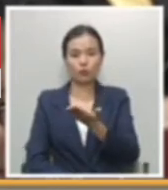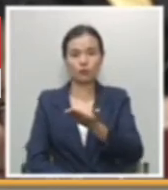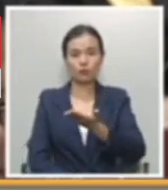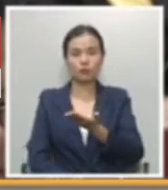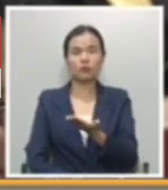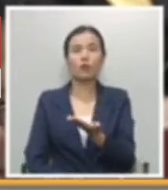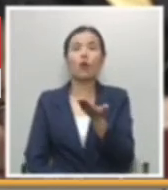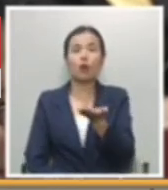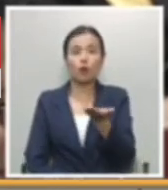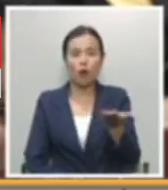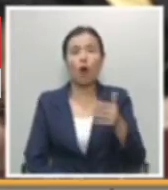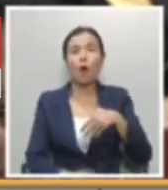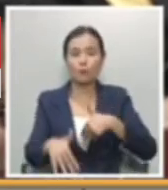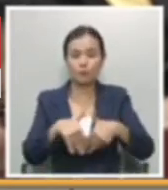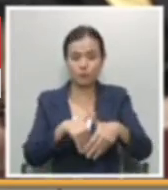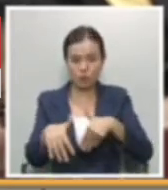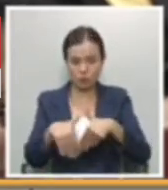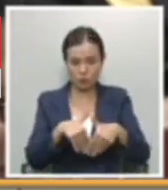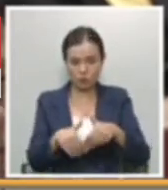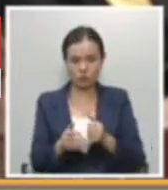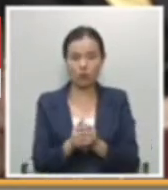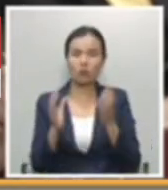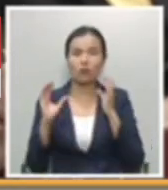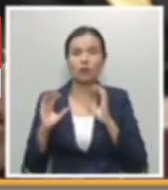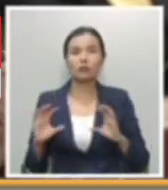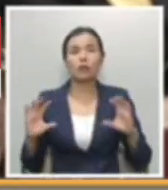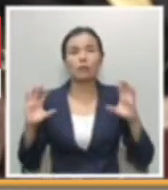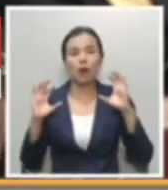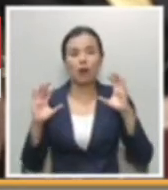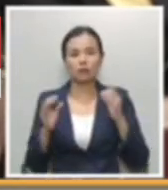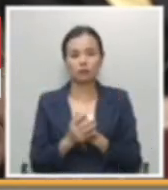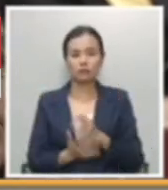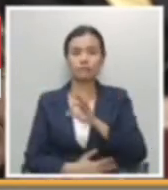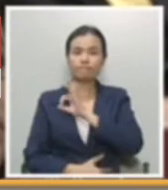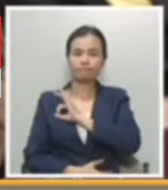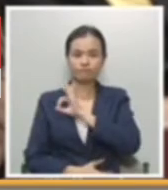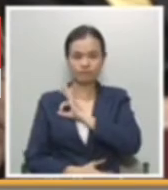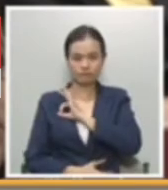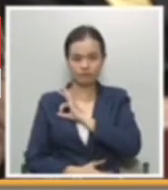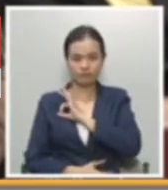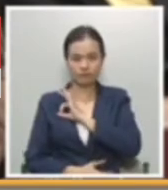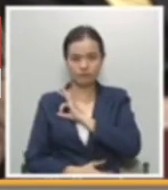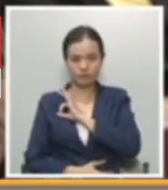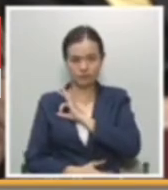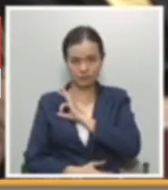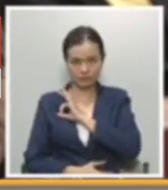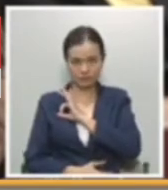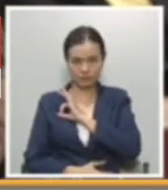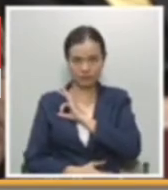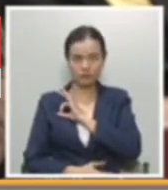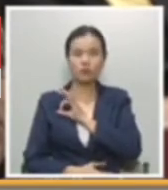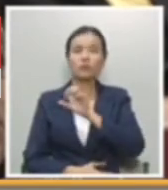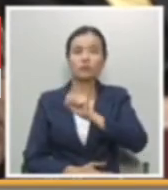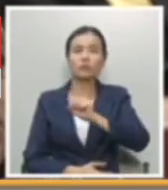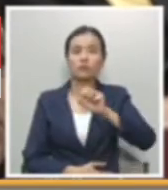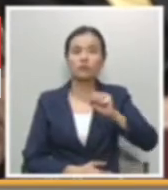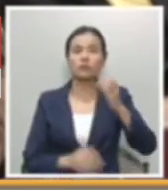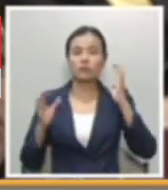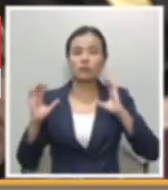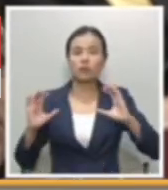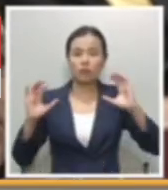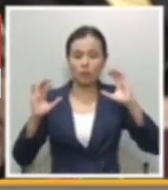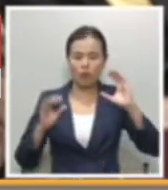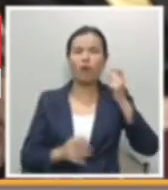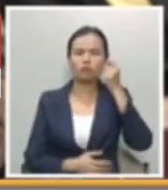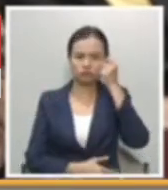ขอวิงวอนให้พี่น้องประชาชนรัฐบาลและสมาชิกสภาผู้แทนฝ่ายรัฐบาลได้โปรดเข้าใจนะ